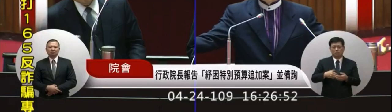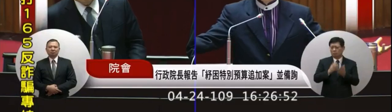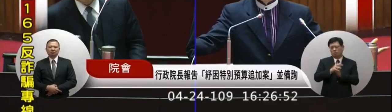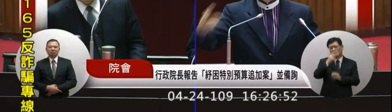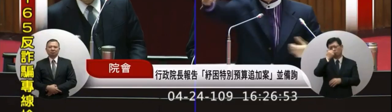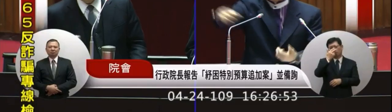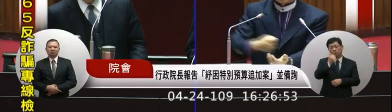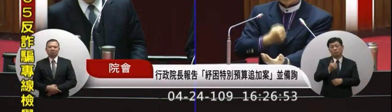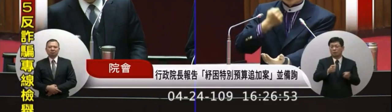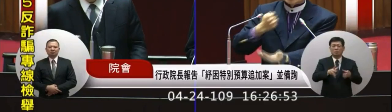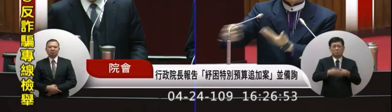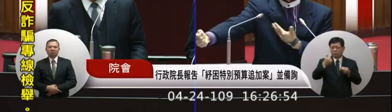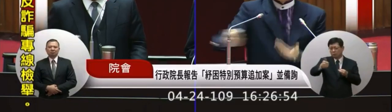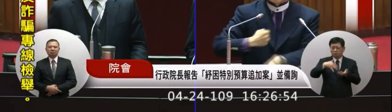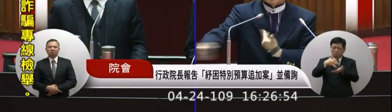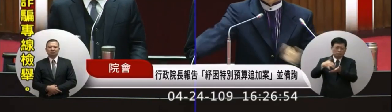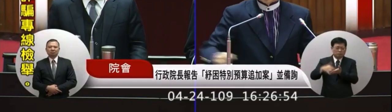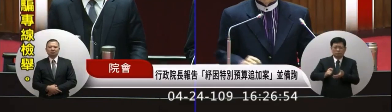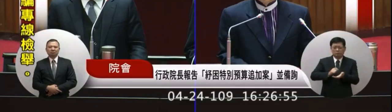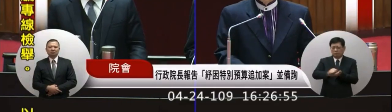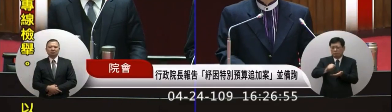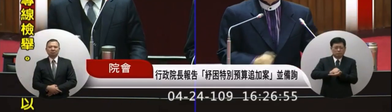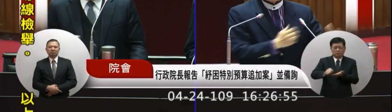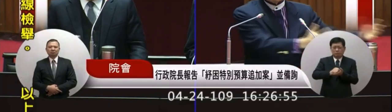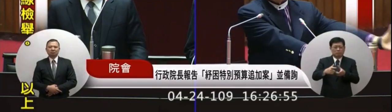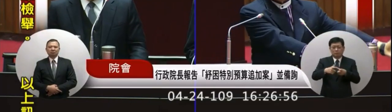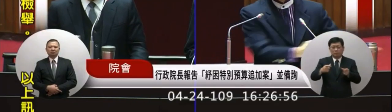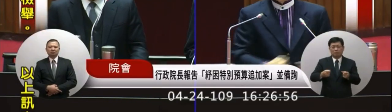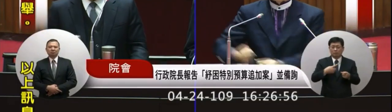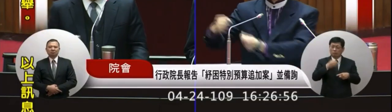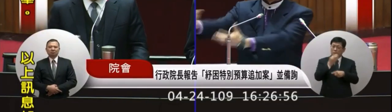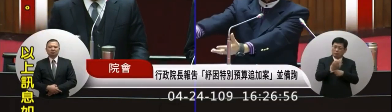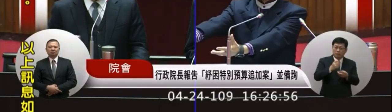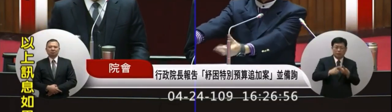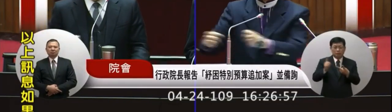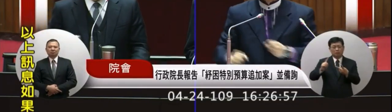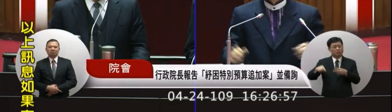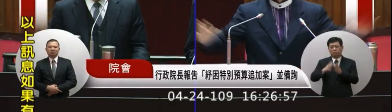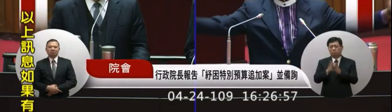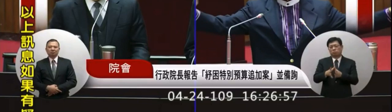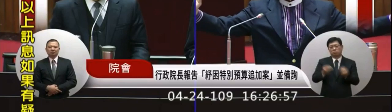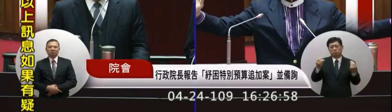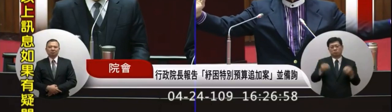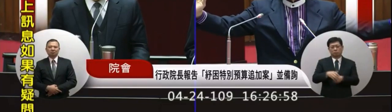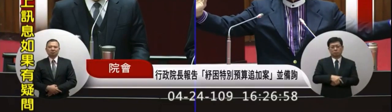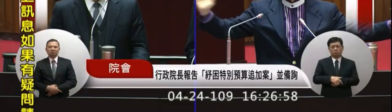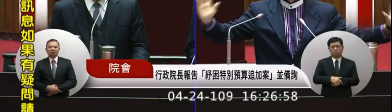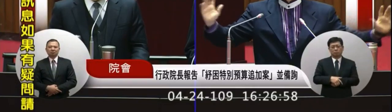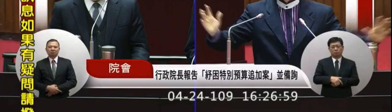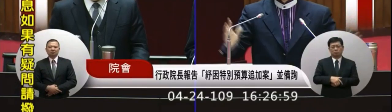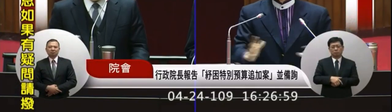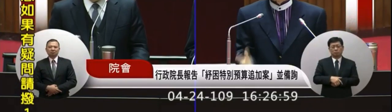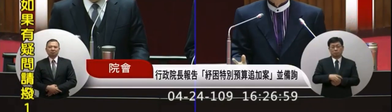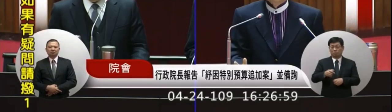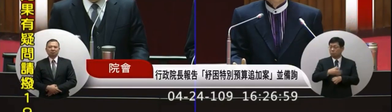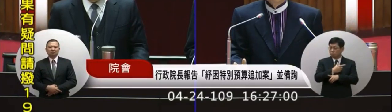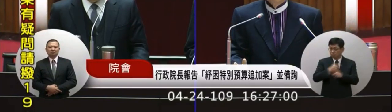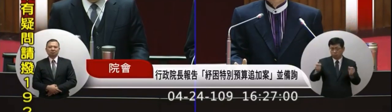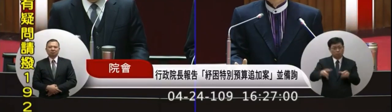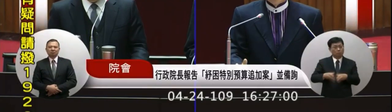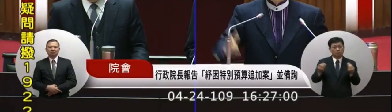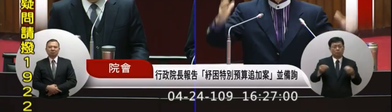就方便呢。你也不要去印什么券什么券，不管碰碰券啊或酷酷券，都没印，都不要